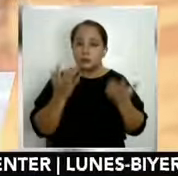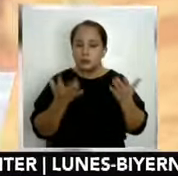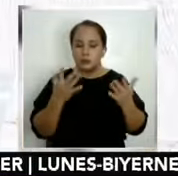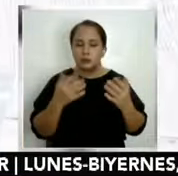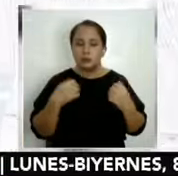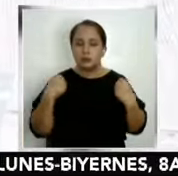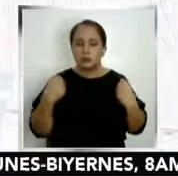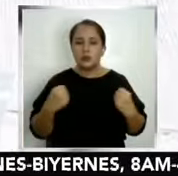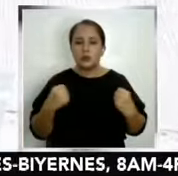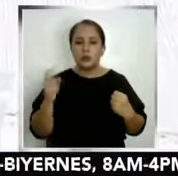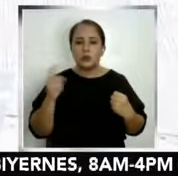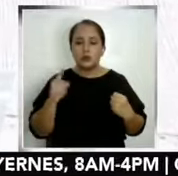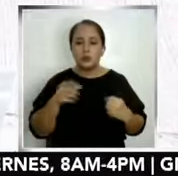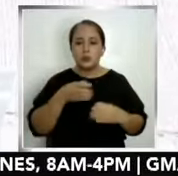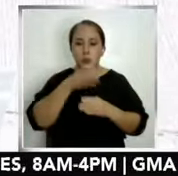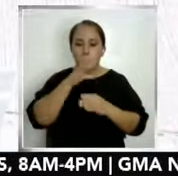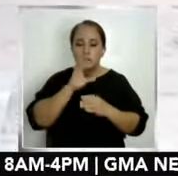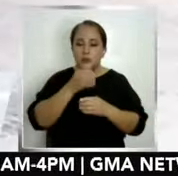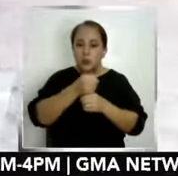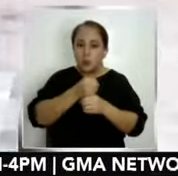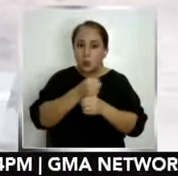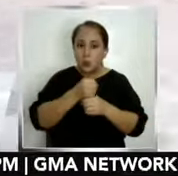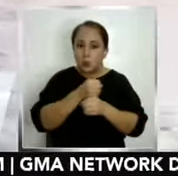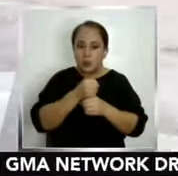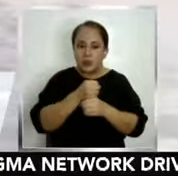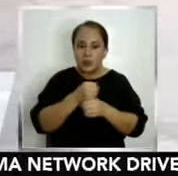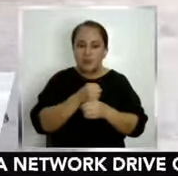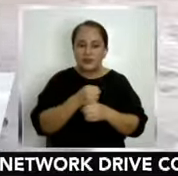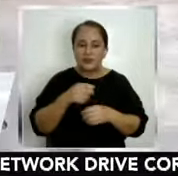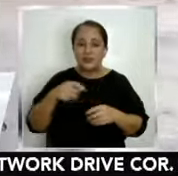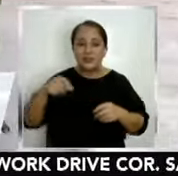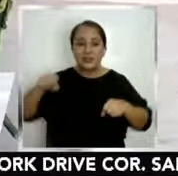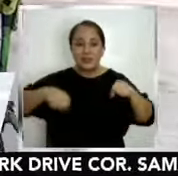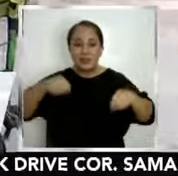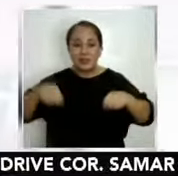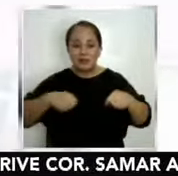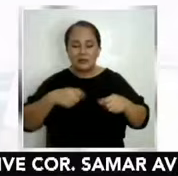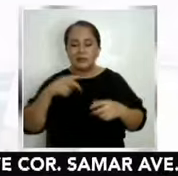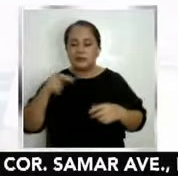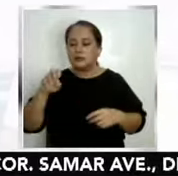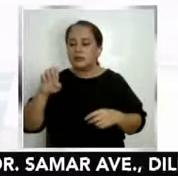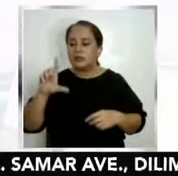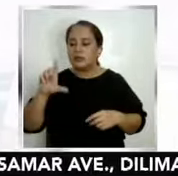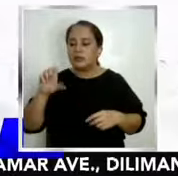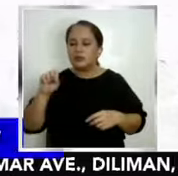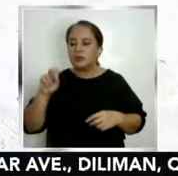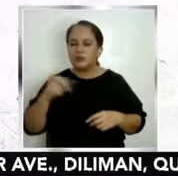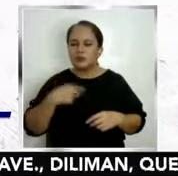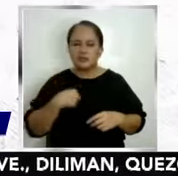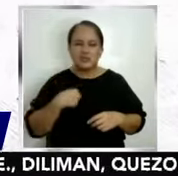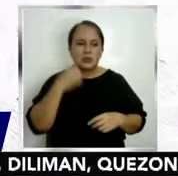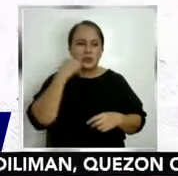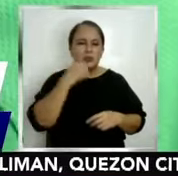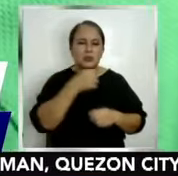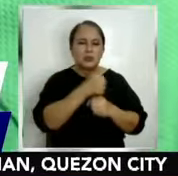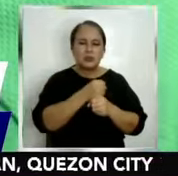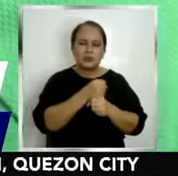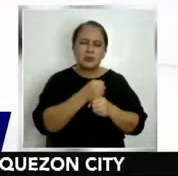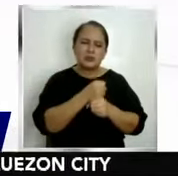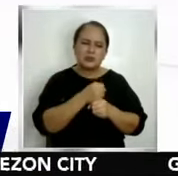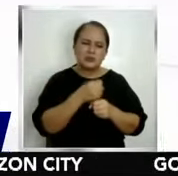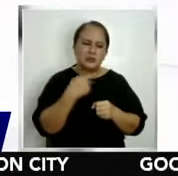ang kape tulad ng turing dyan ng pedicab driver na si Nelson Oclerit. Sana nakainom ng kape, sir. Ito lang mabili